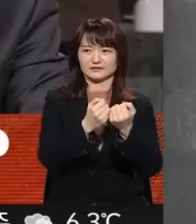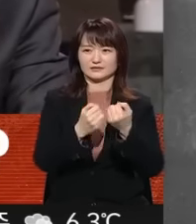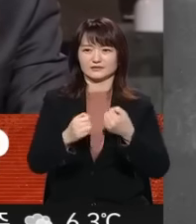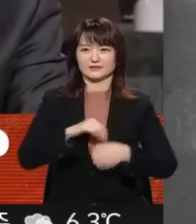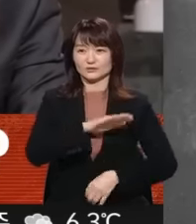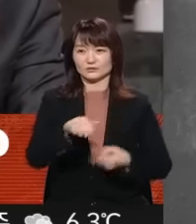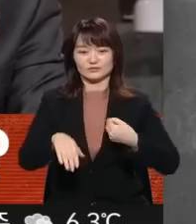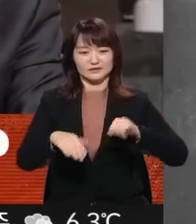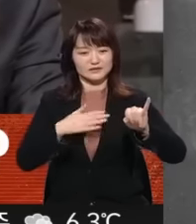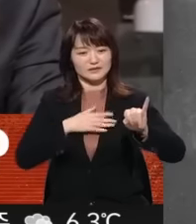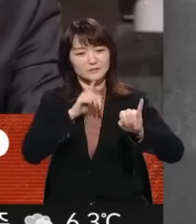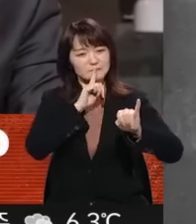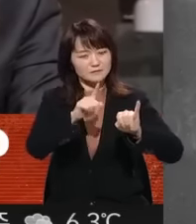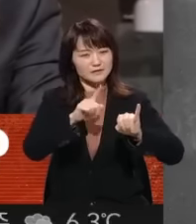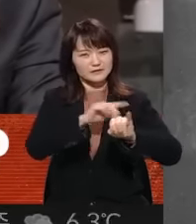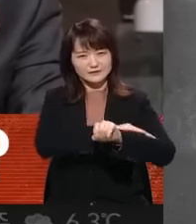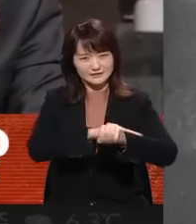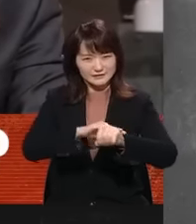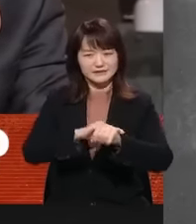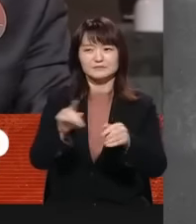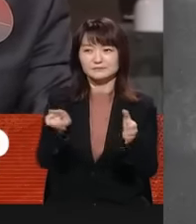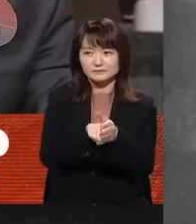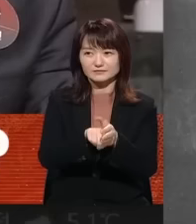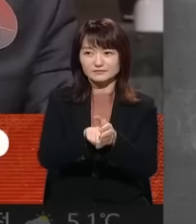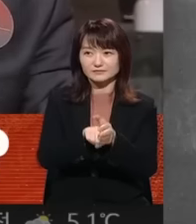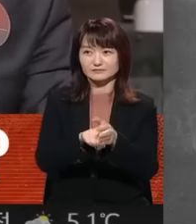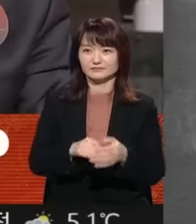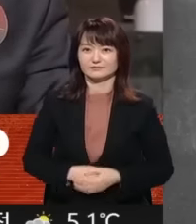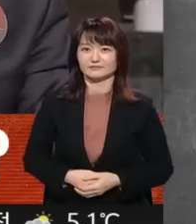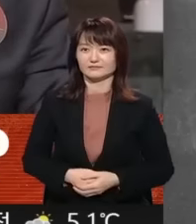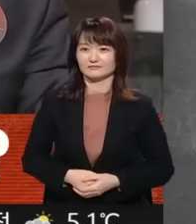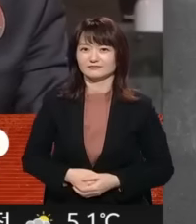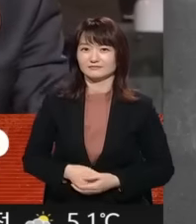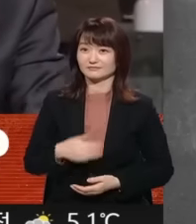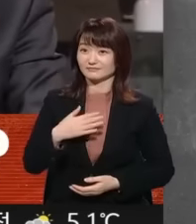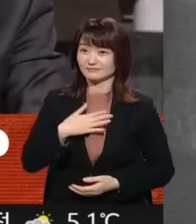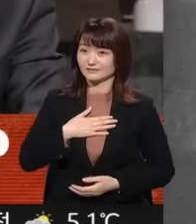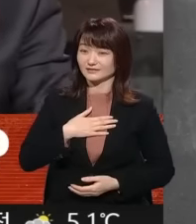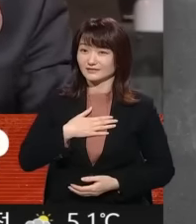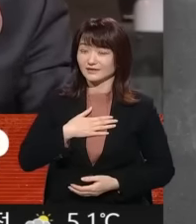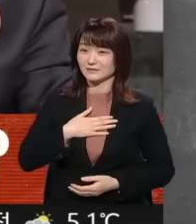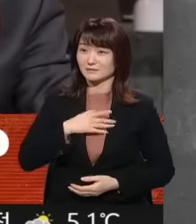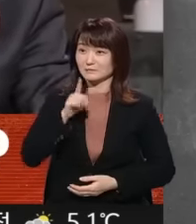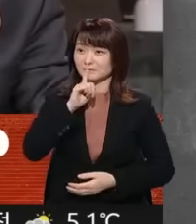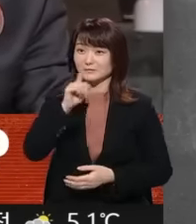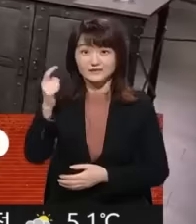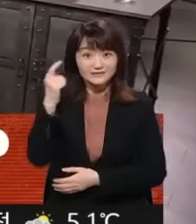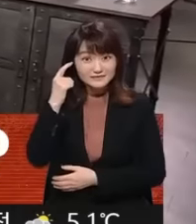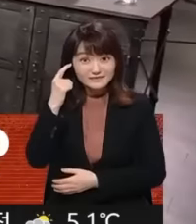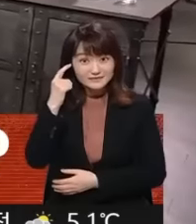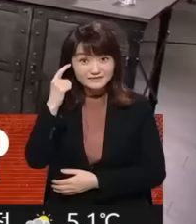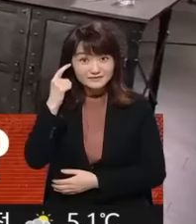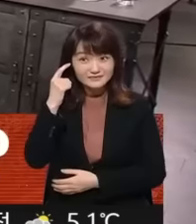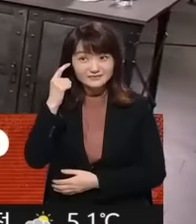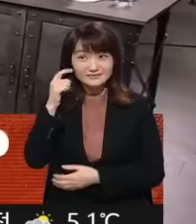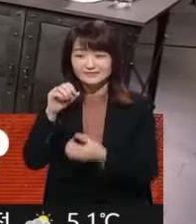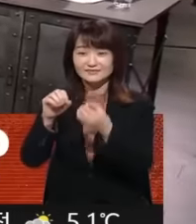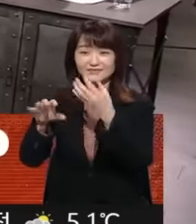겁니다 너무 과신하시는 거 아니에요 말들을 거지 듣는답니다